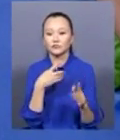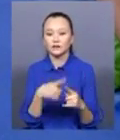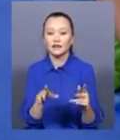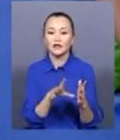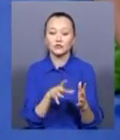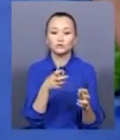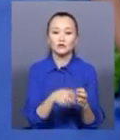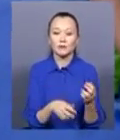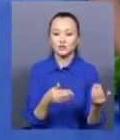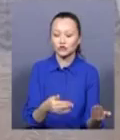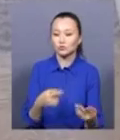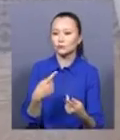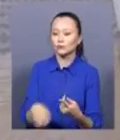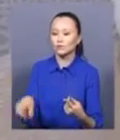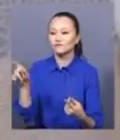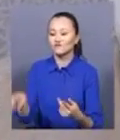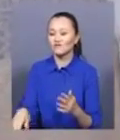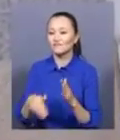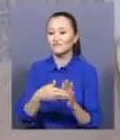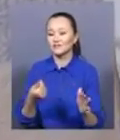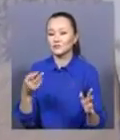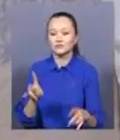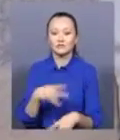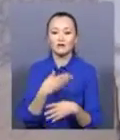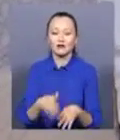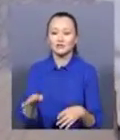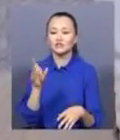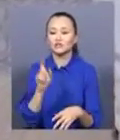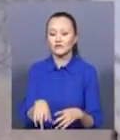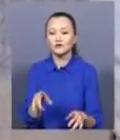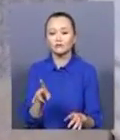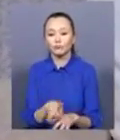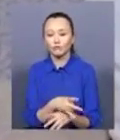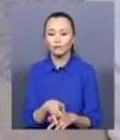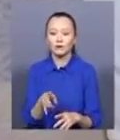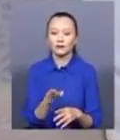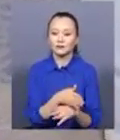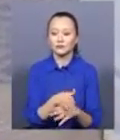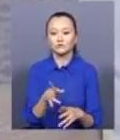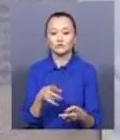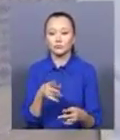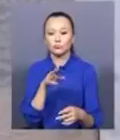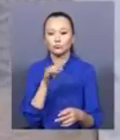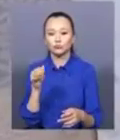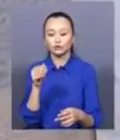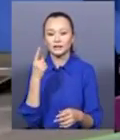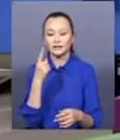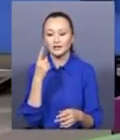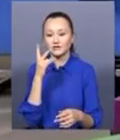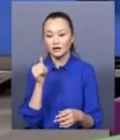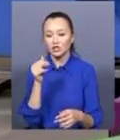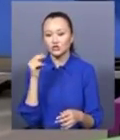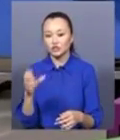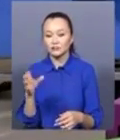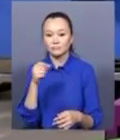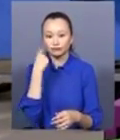электричество только сломалось, только и еще там что-то. Отдельная электрика и сантехника. То есть муж на час — это все в одном лице. То